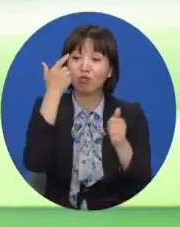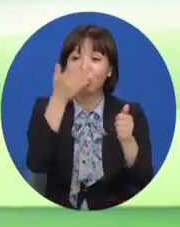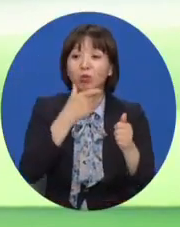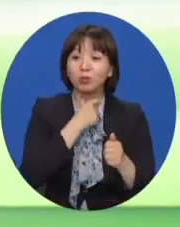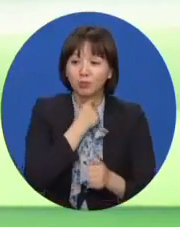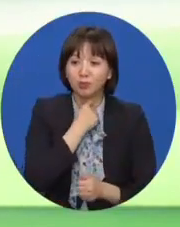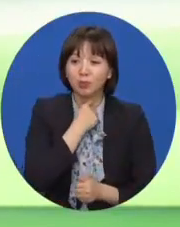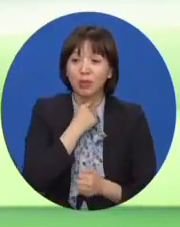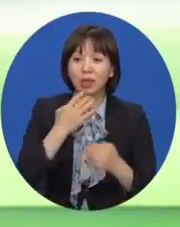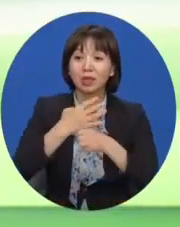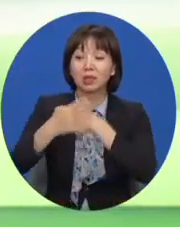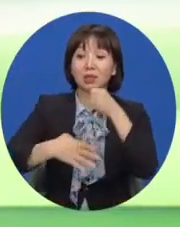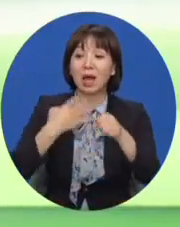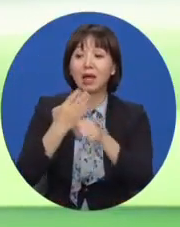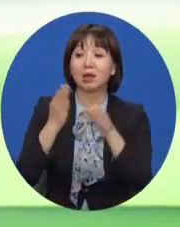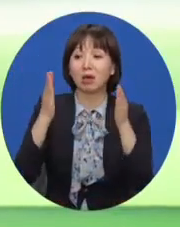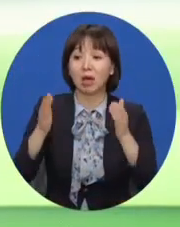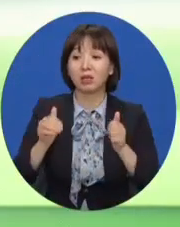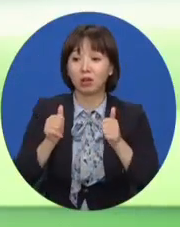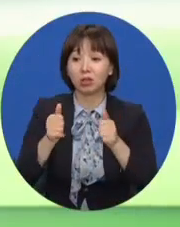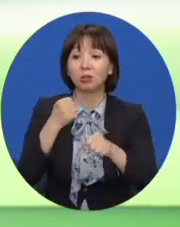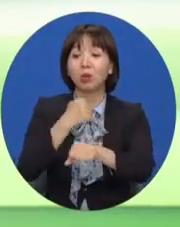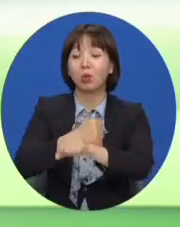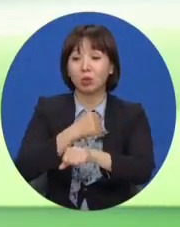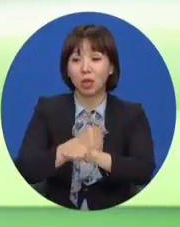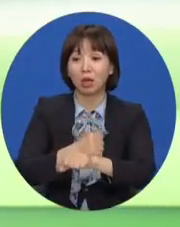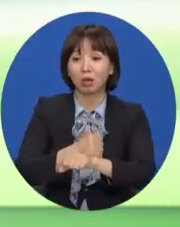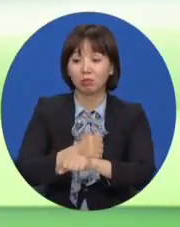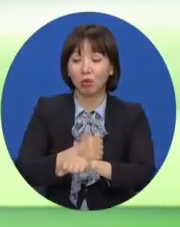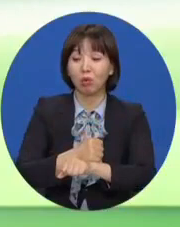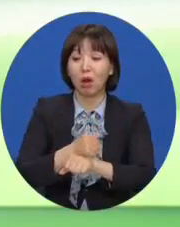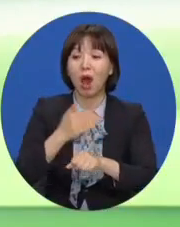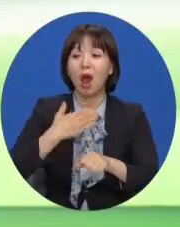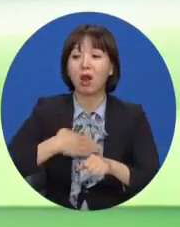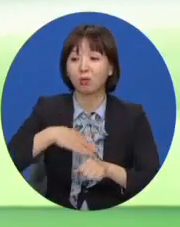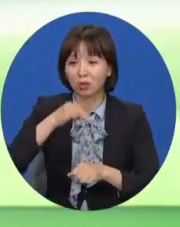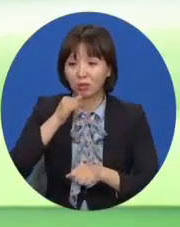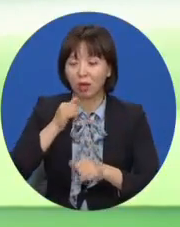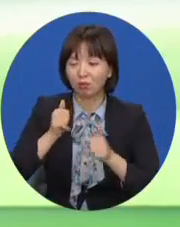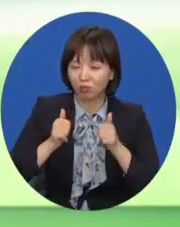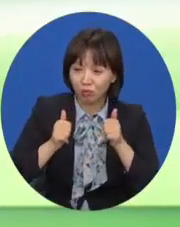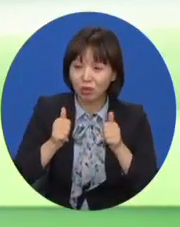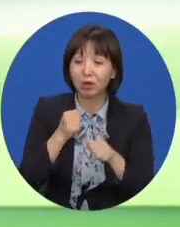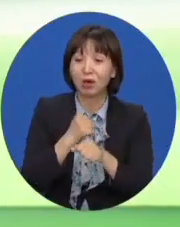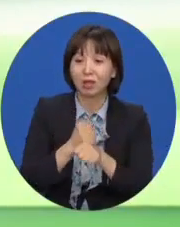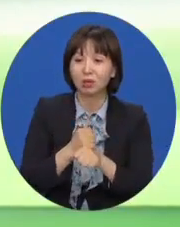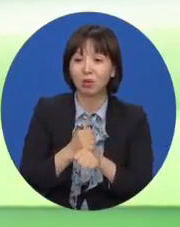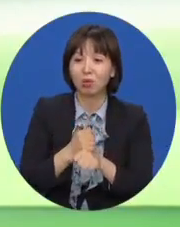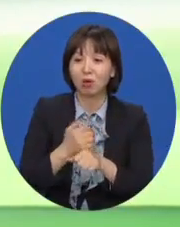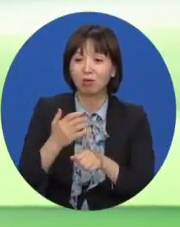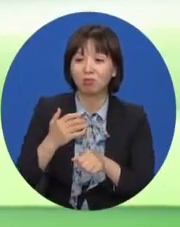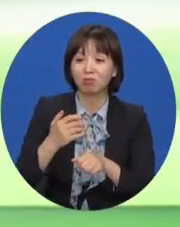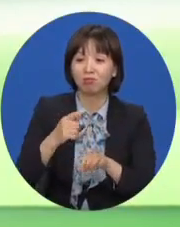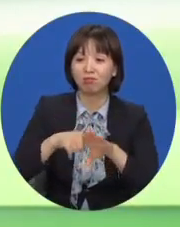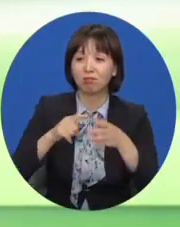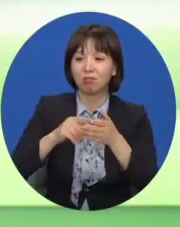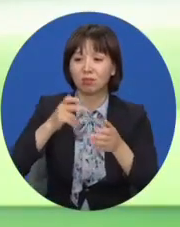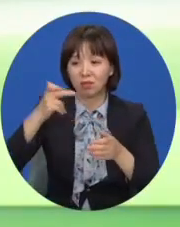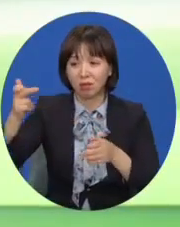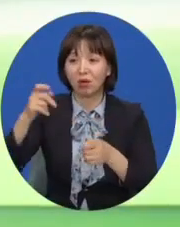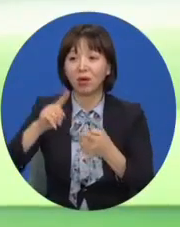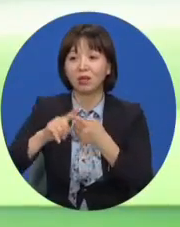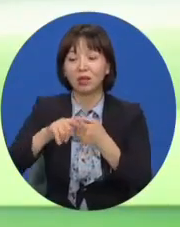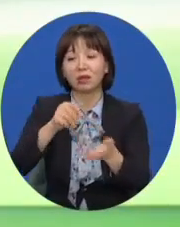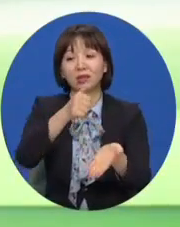질문하겠습니다. 4년 동안에 뭐 열심히 고생하시고 수고가 좀 많으셨습니다. 또 부지런하시고 통 큰 데 대해서는 제가 아주 저